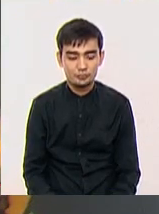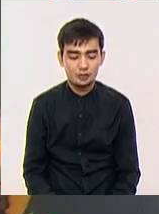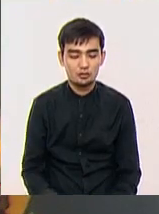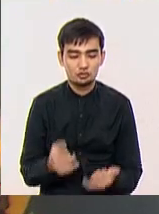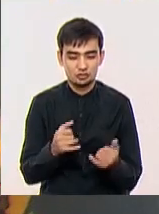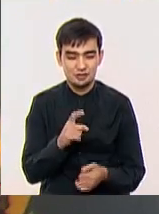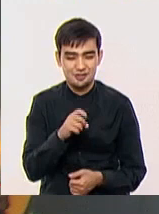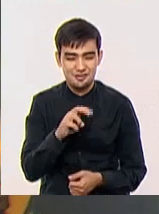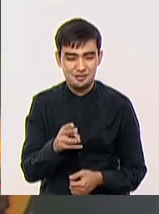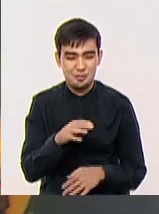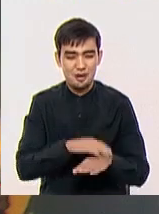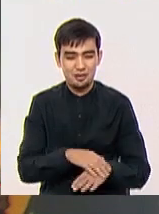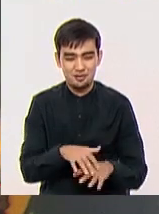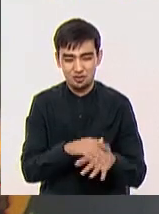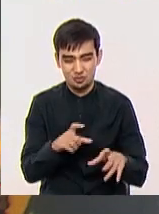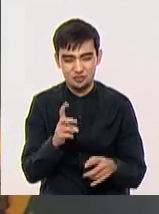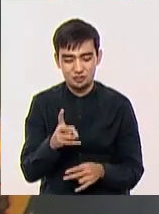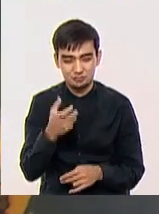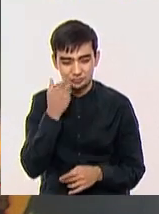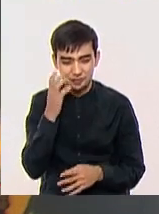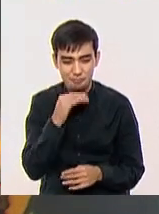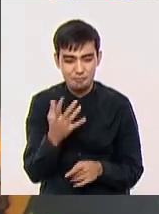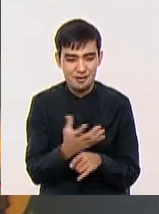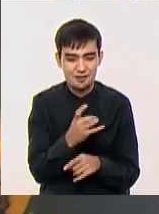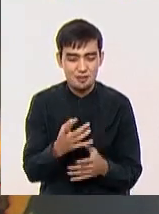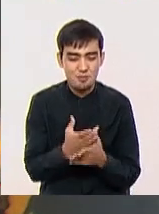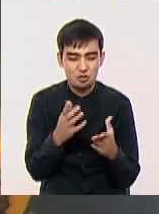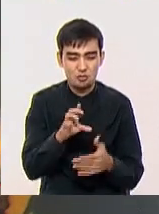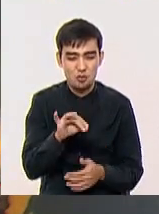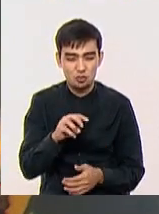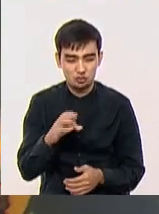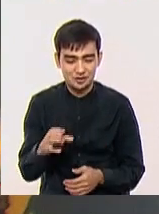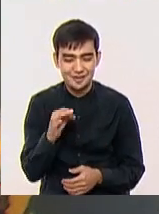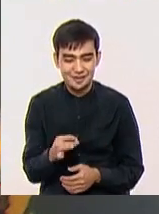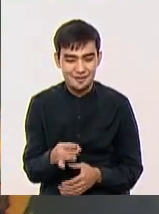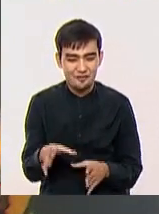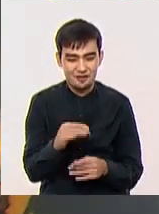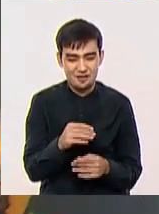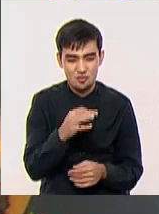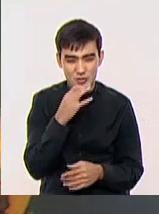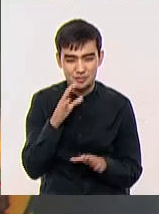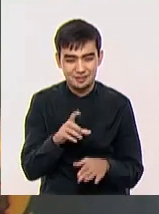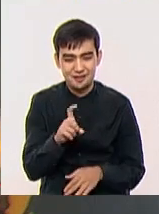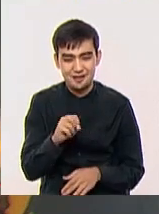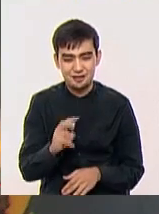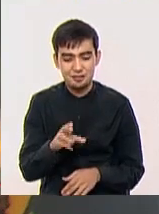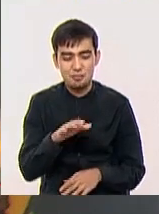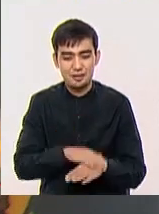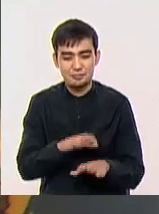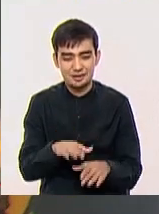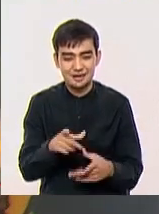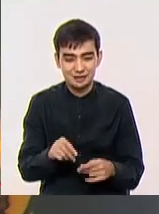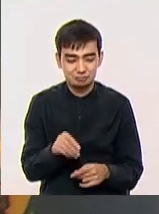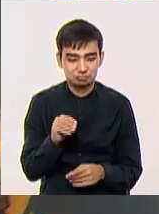Теперь клиенты Халык-банк смогут зарабатывать в 5 раз больше бонусов и тратить их везде, где есть терминал Халык-банк. Для